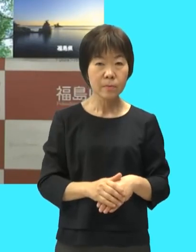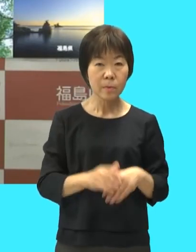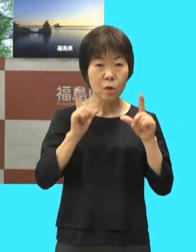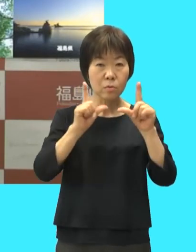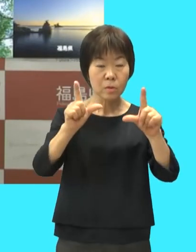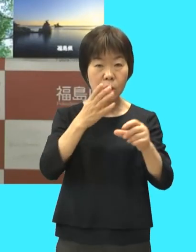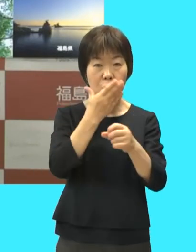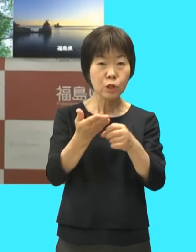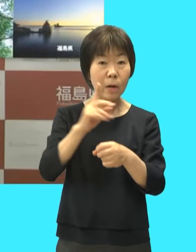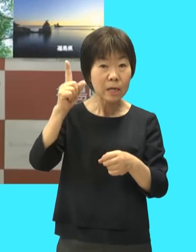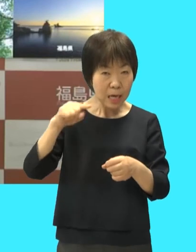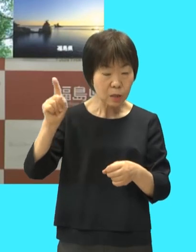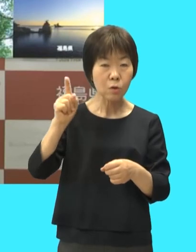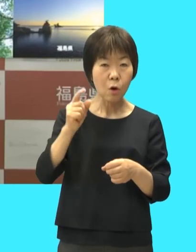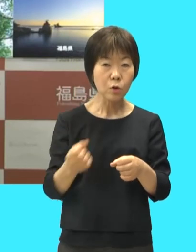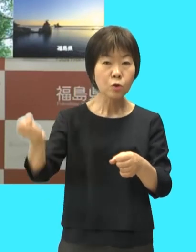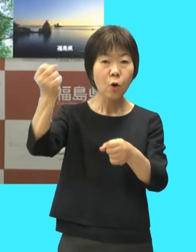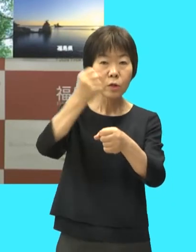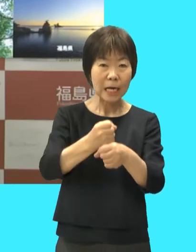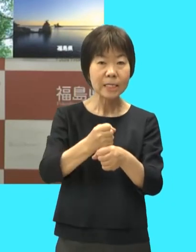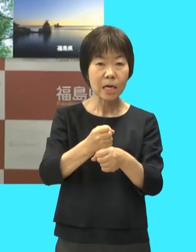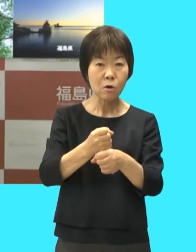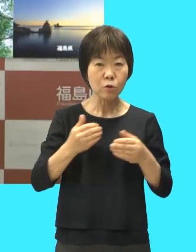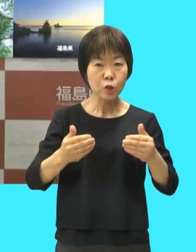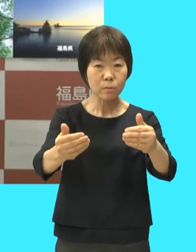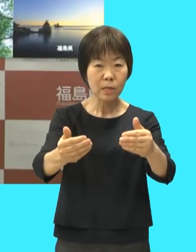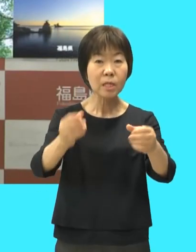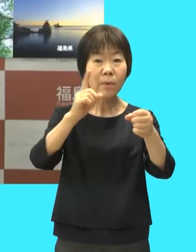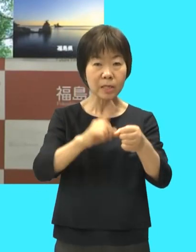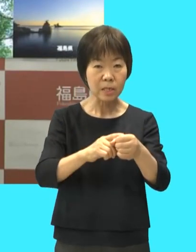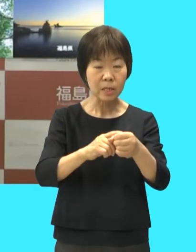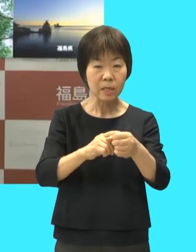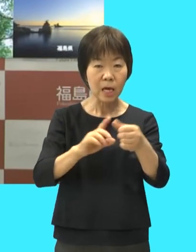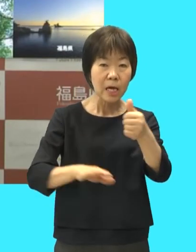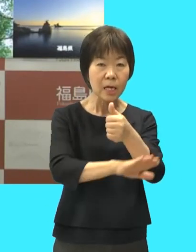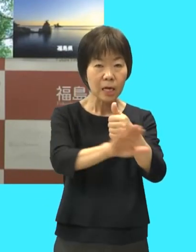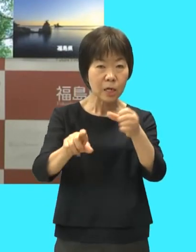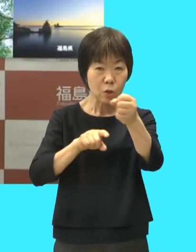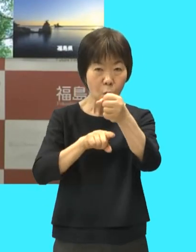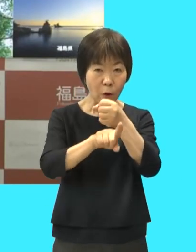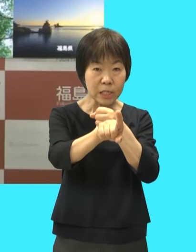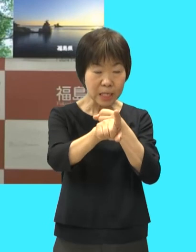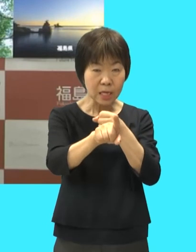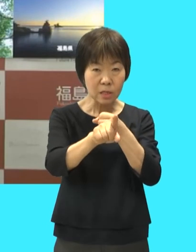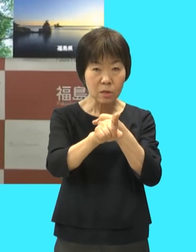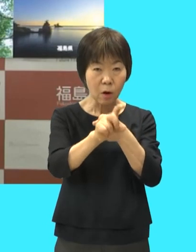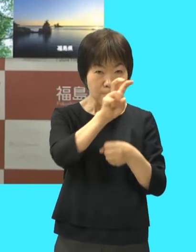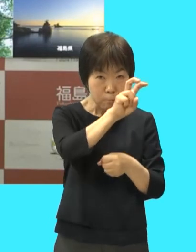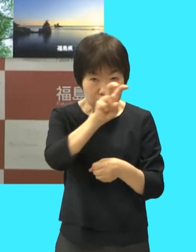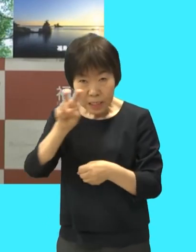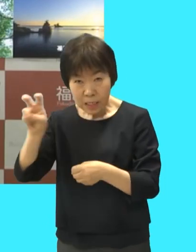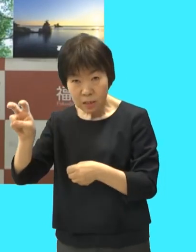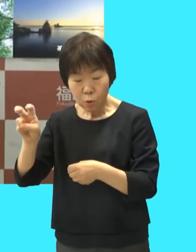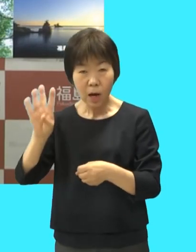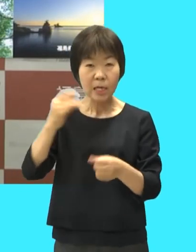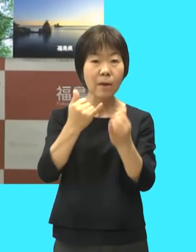福島県の復興再生を進めていく上で環境放射線のモニタリングは県民の